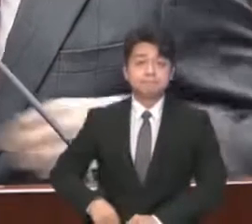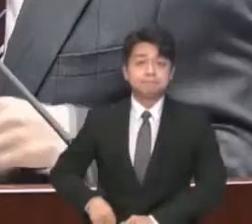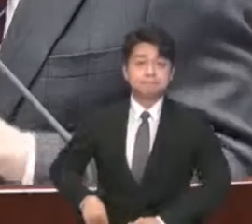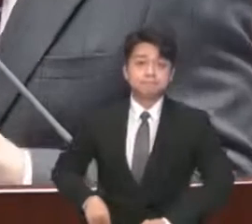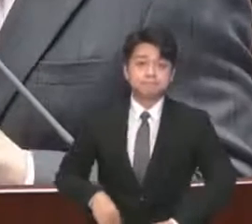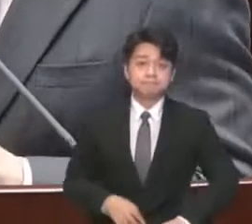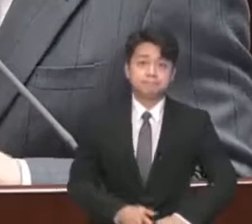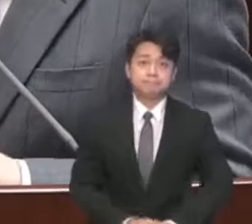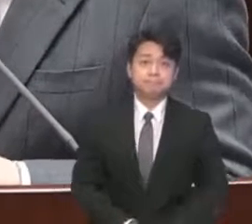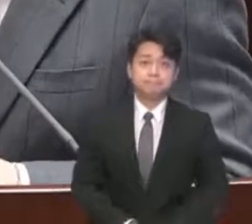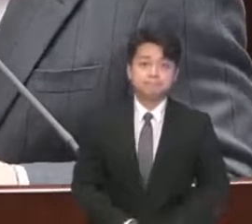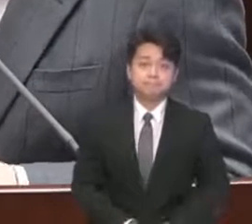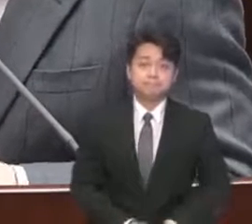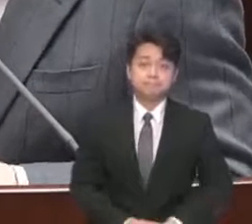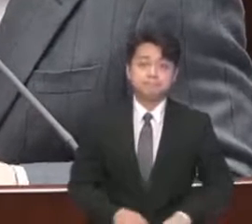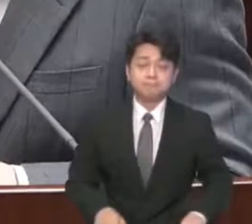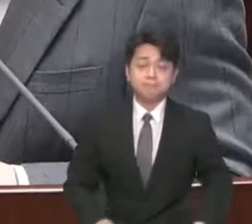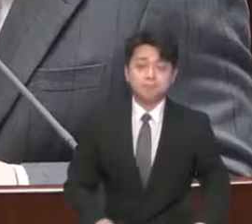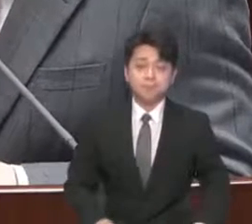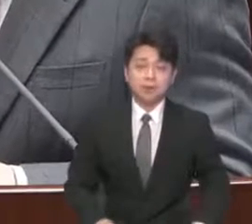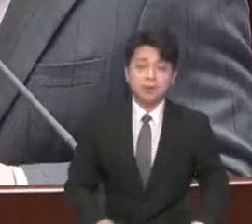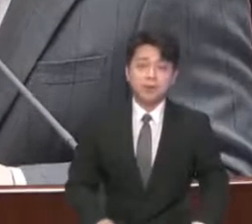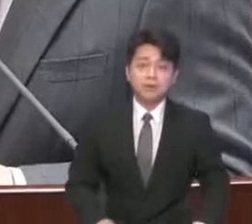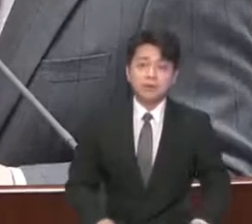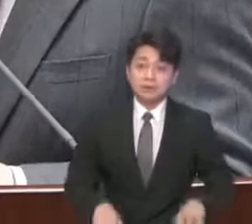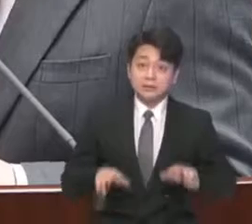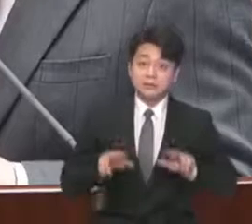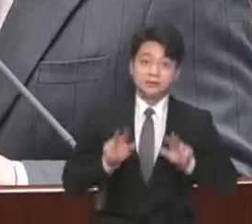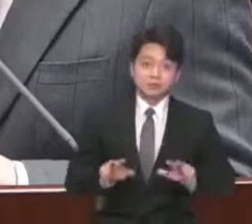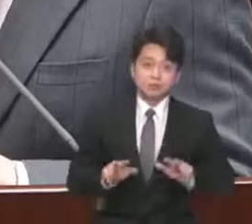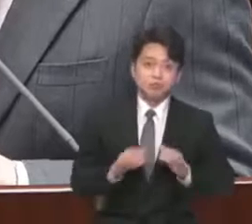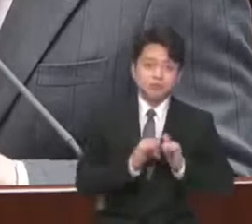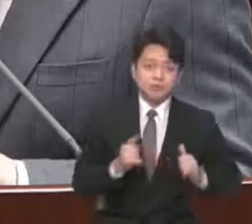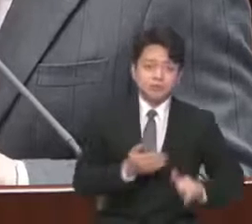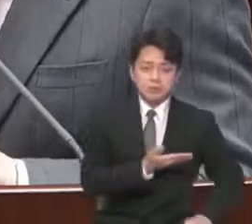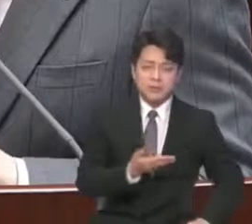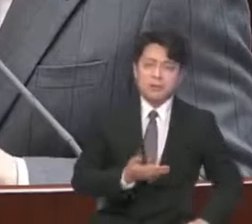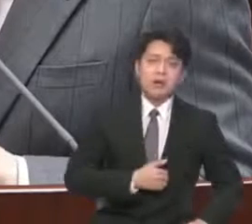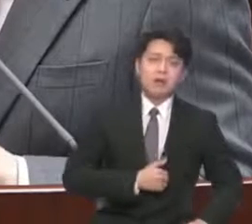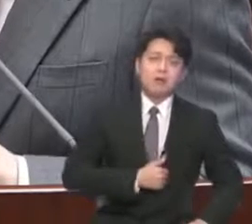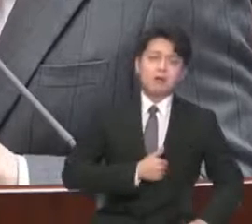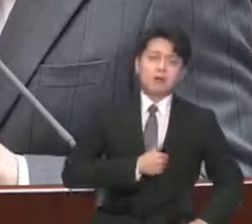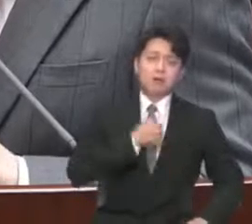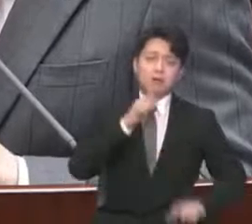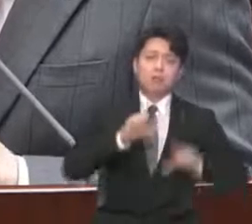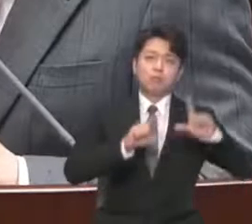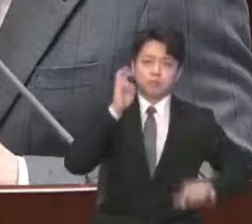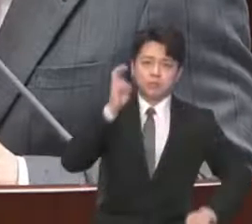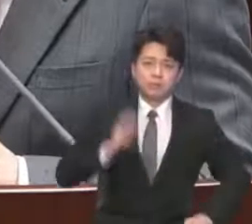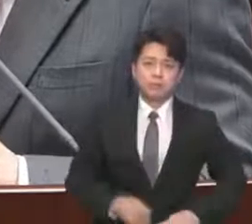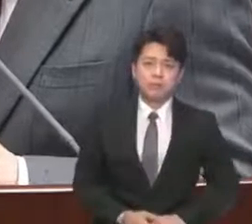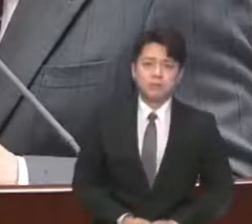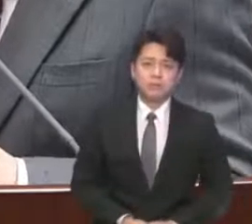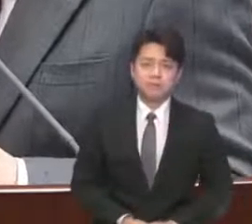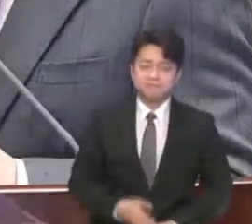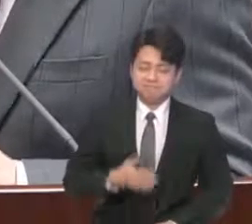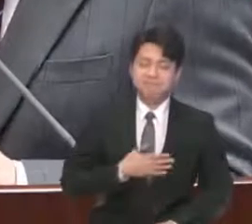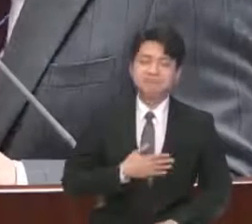지금 국민들이 분노하고 있습니다. 장관님 답변 태도에. 그 이 세 가지가 발표한 것이고요. 제가